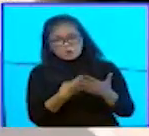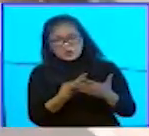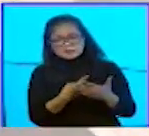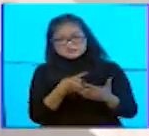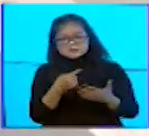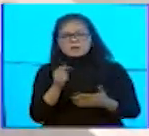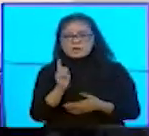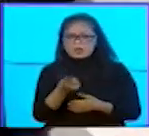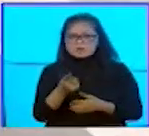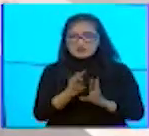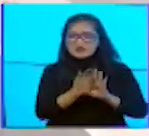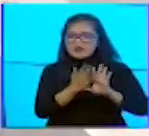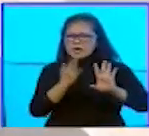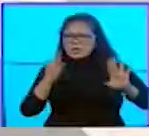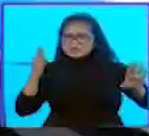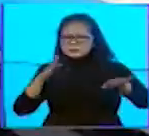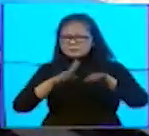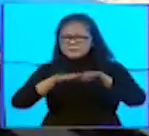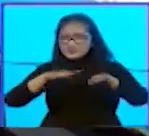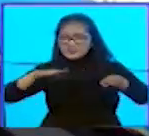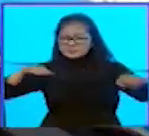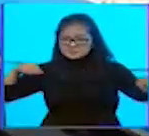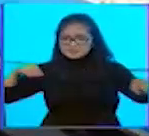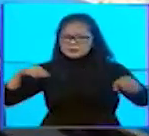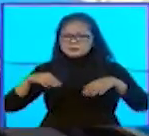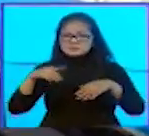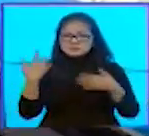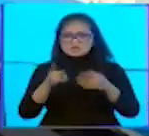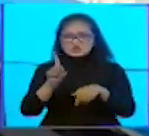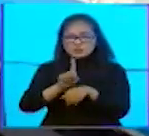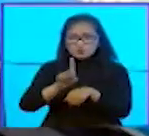Akibat antrian kendaraan ini, kemacetan terjadi dari lokasi pengisian hingga